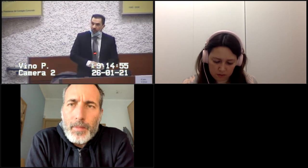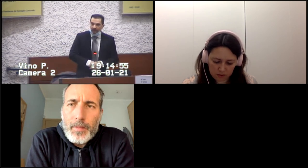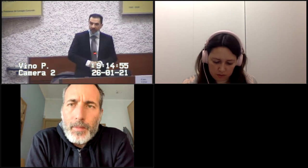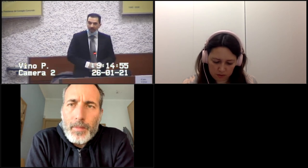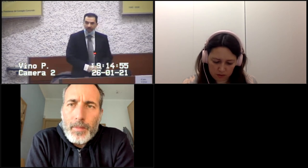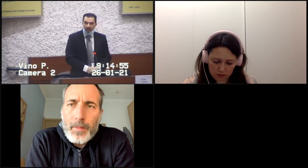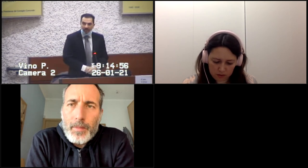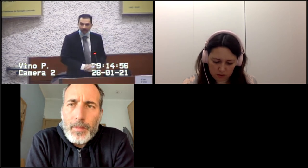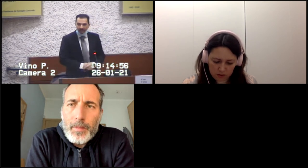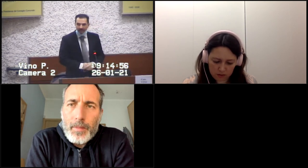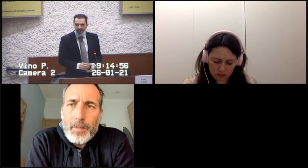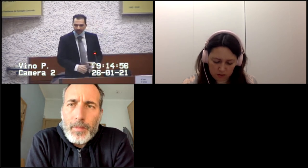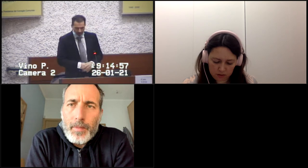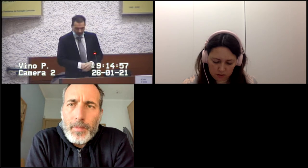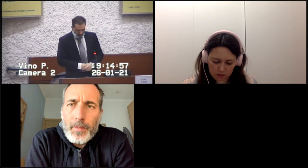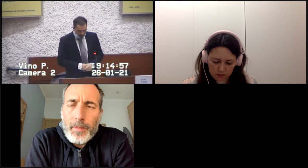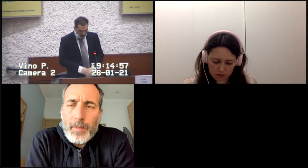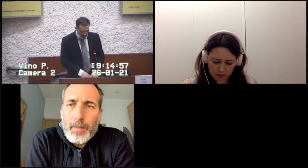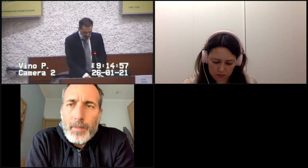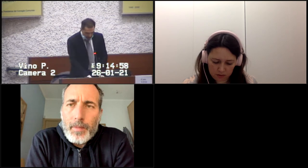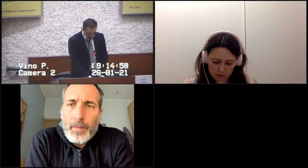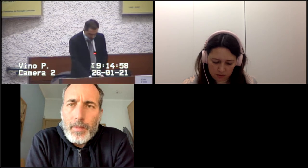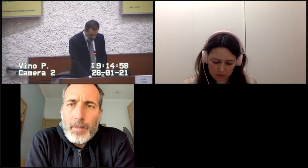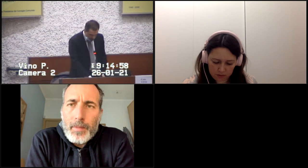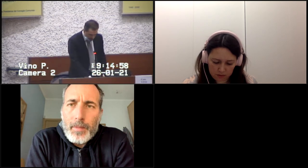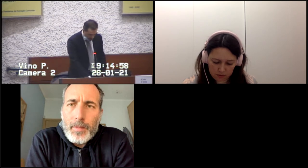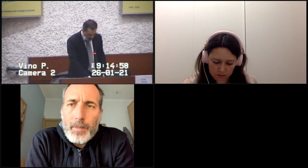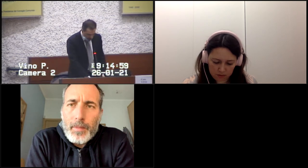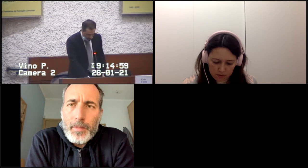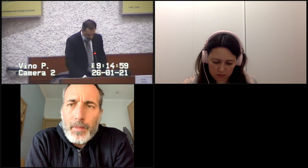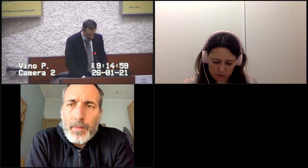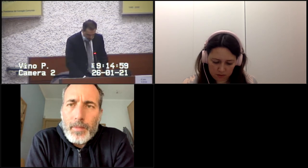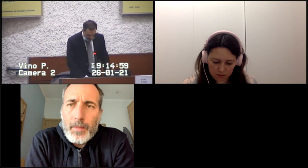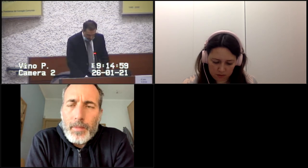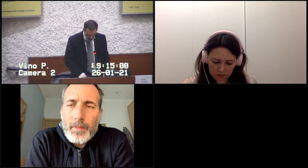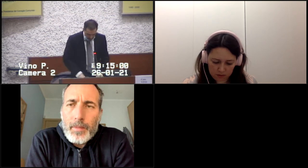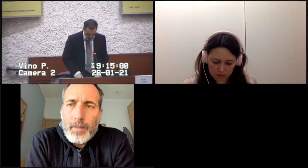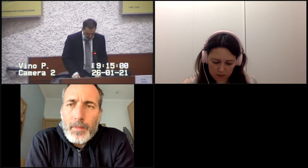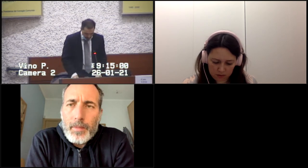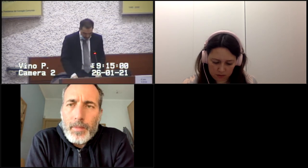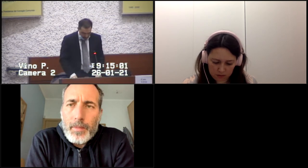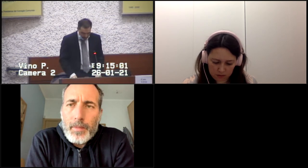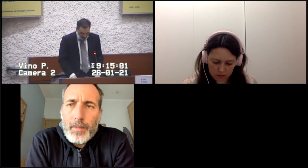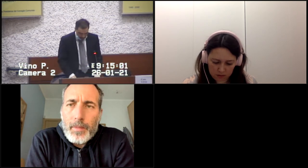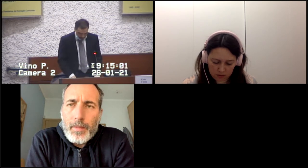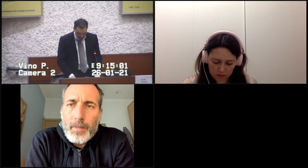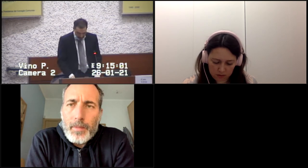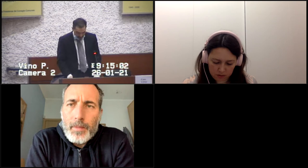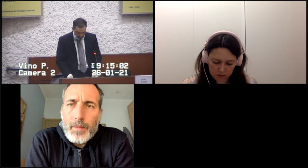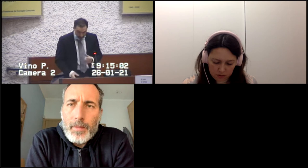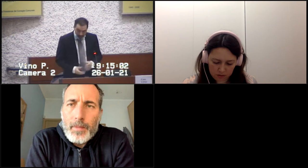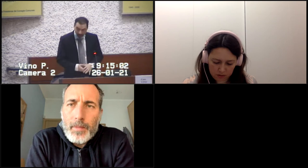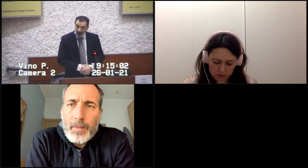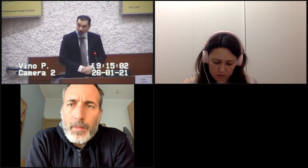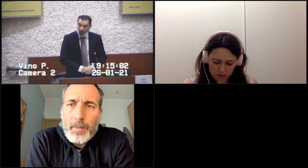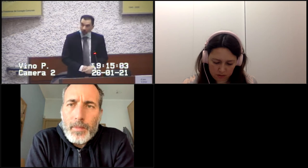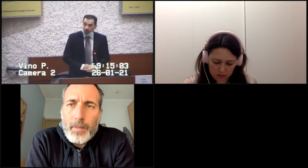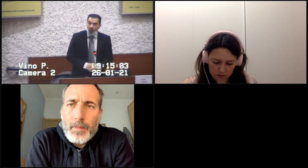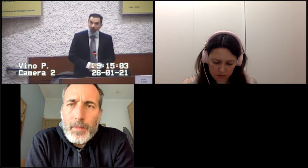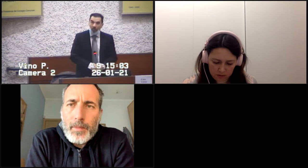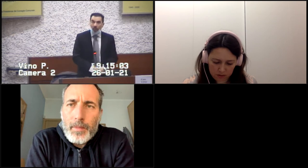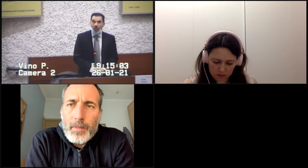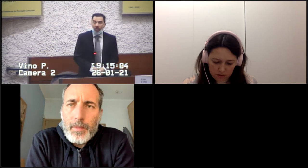Quando si parla di premialità, un pochino è bene guardare le cose un po' più da vicino.